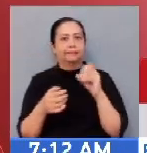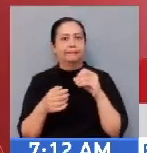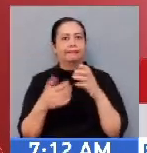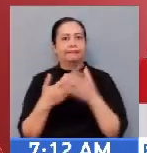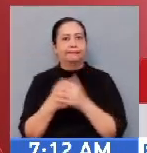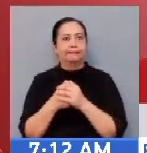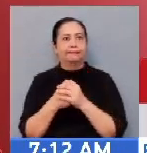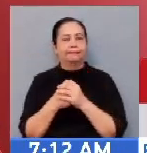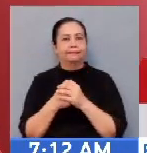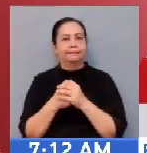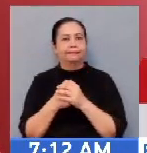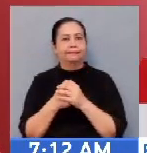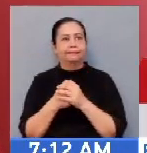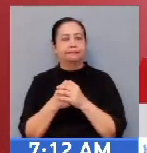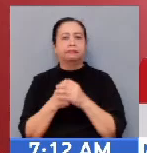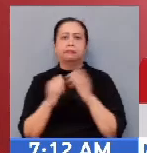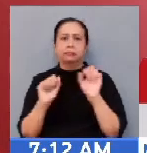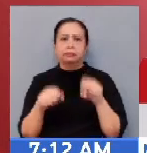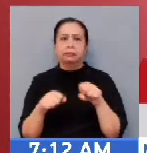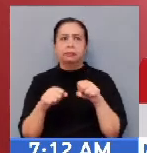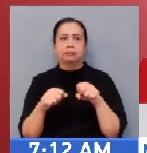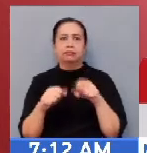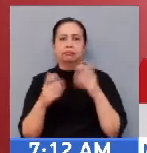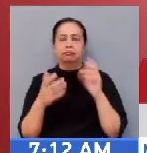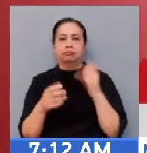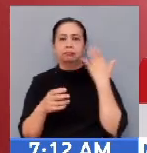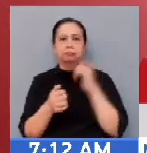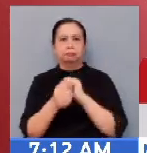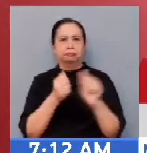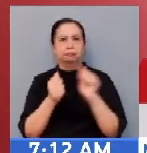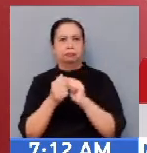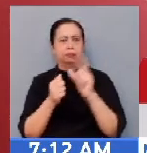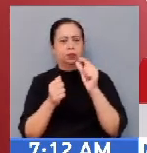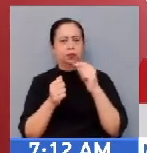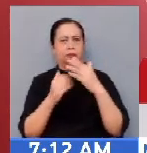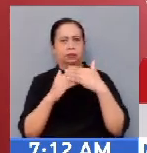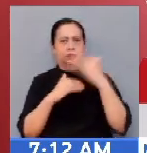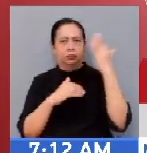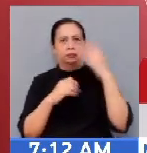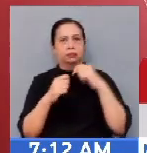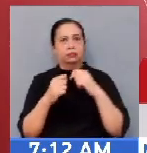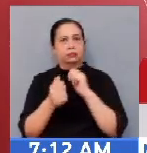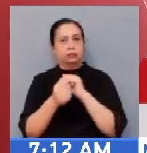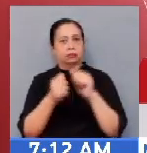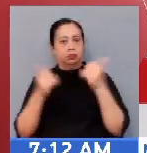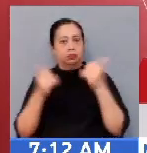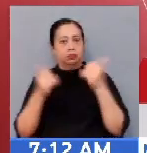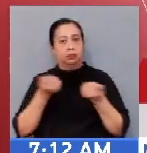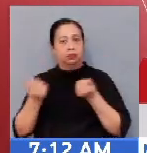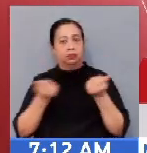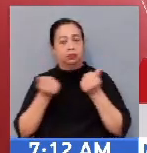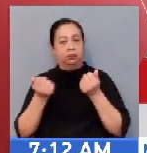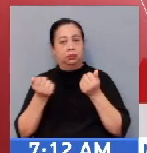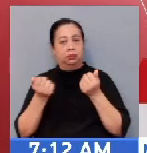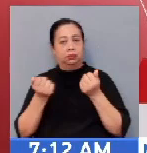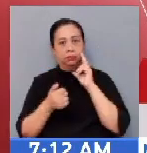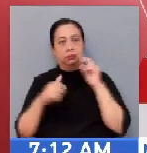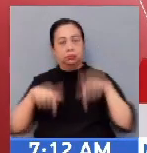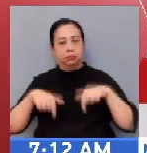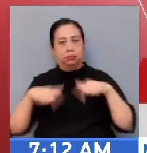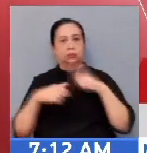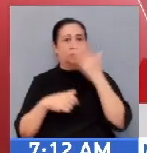nakapasa ng higit 20 batas sa ilalim ng kasalukuyang administrasyon eh dahil sa kakayahan namin mga